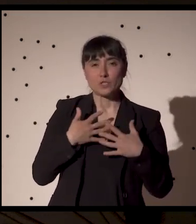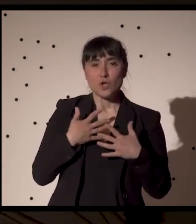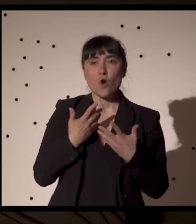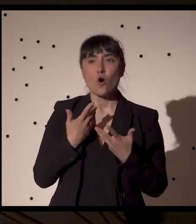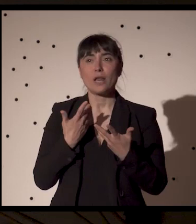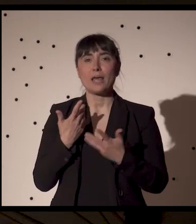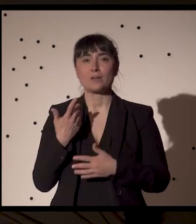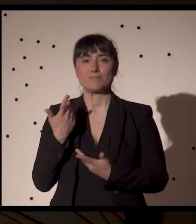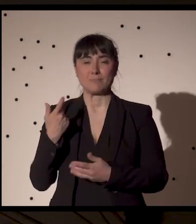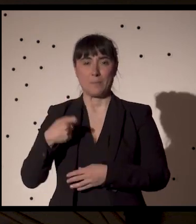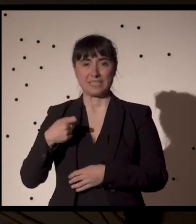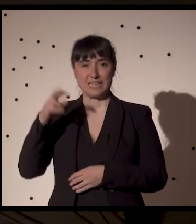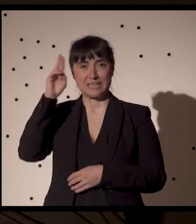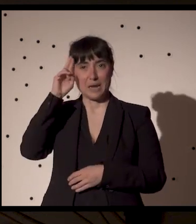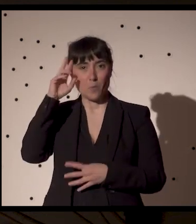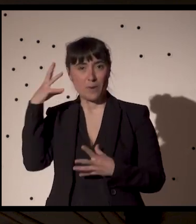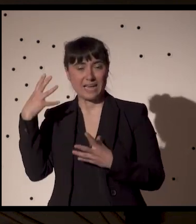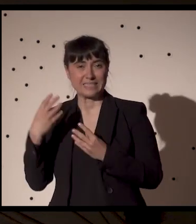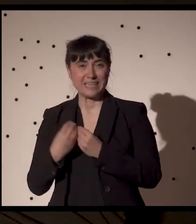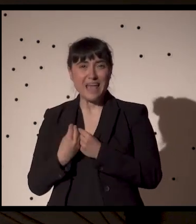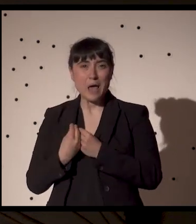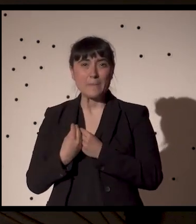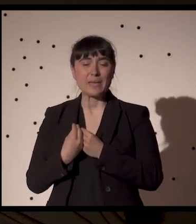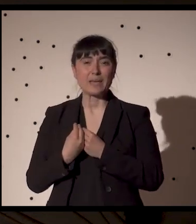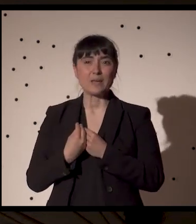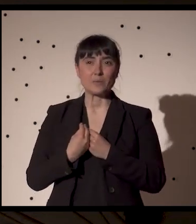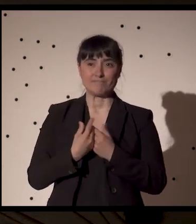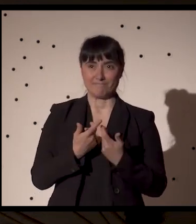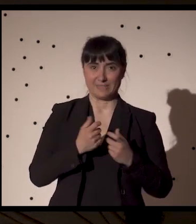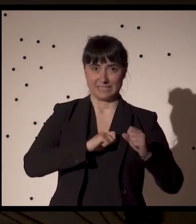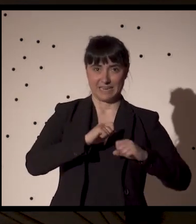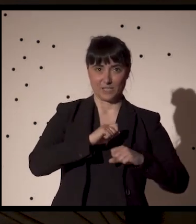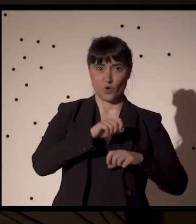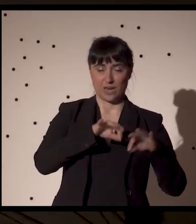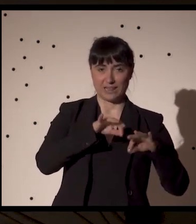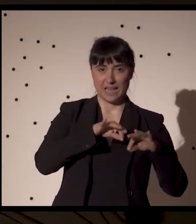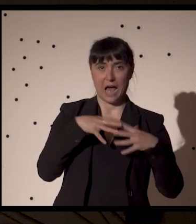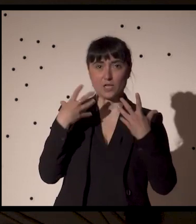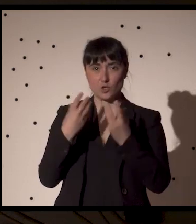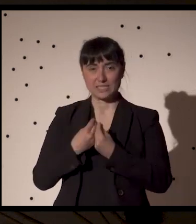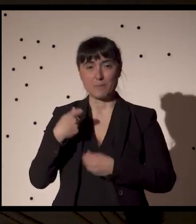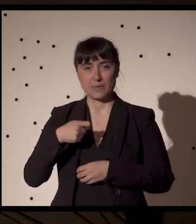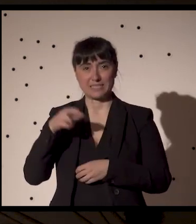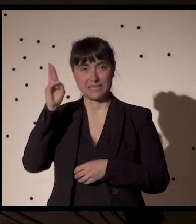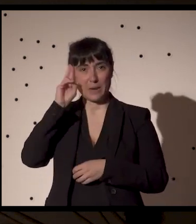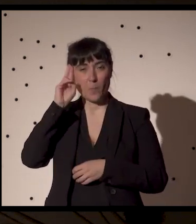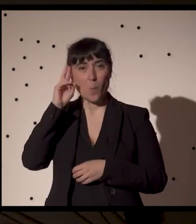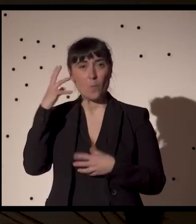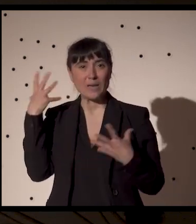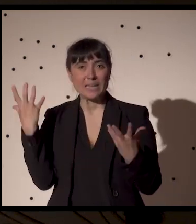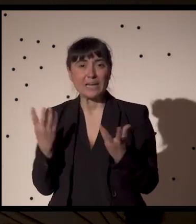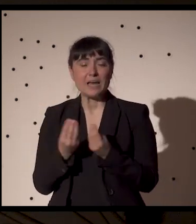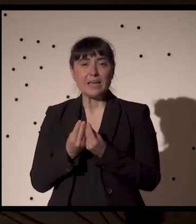rappresentanza del Piccolo Teatro il presidente Mattarella ha scelto Milano ha scelto di deporre una corona